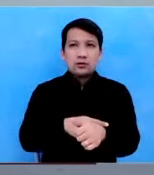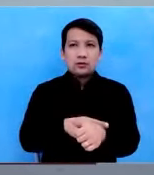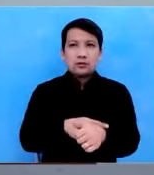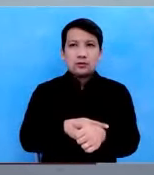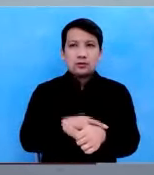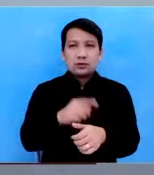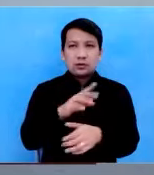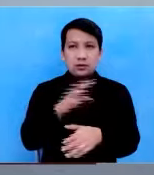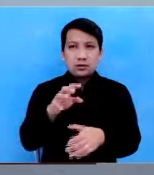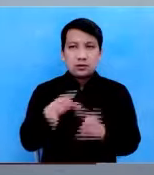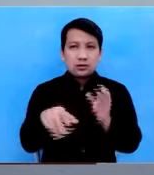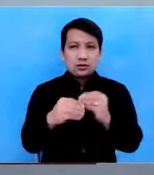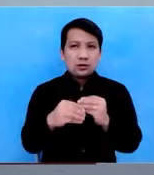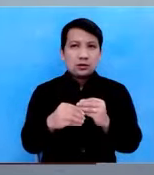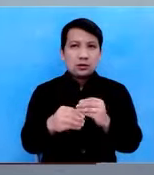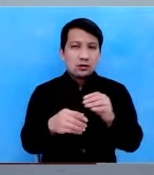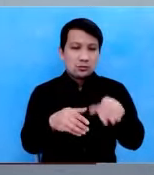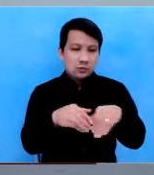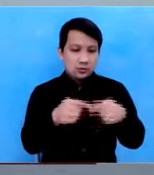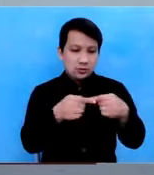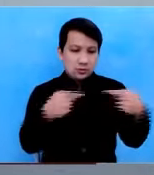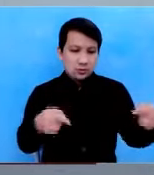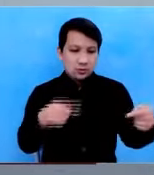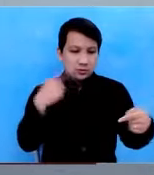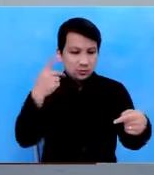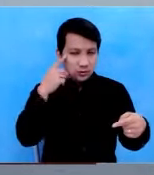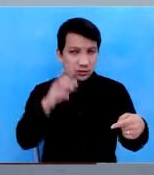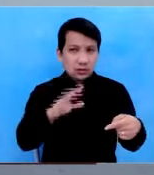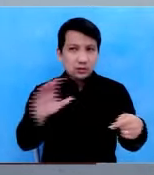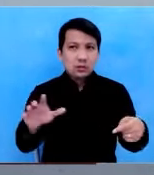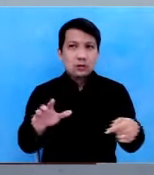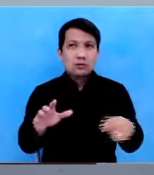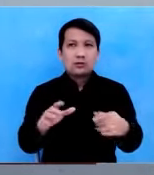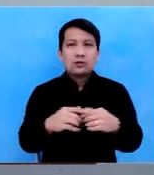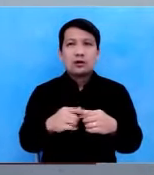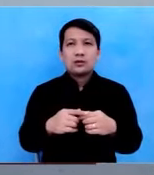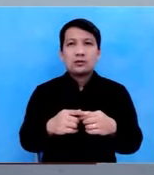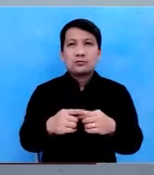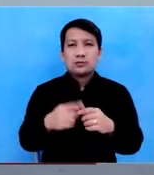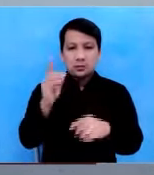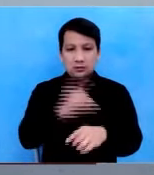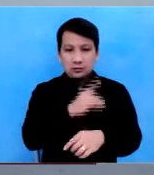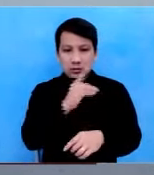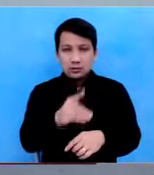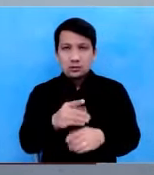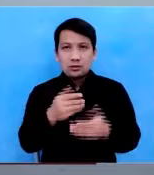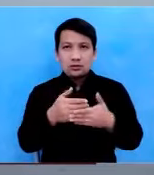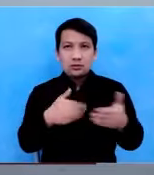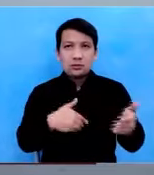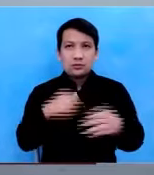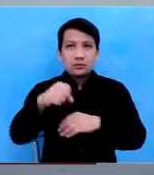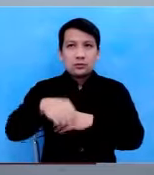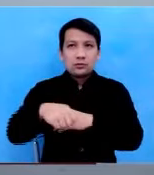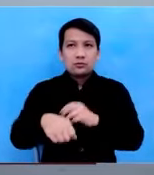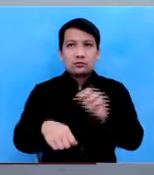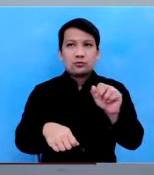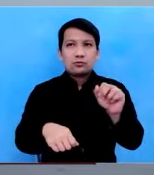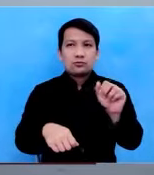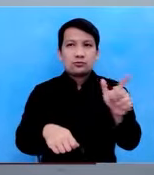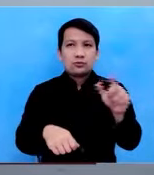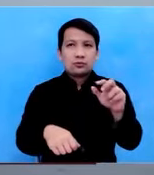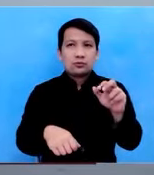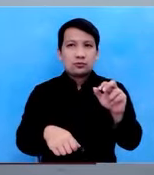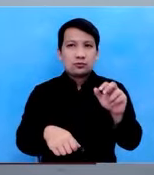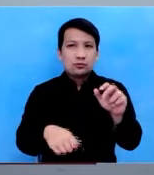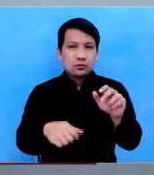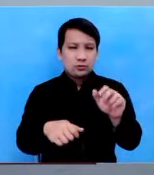Marcos hindi lamang ang kanyang mga kalaban sa politika, kundi pati ang kanyang mga kritiko. Bago maghating gabi ng September 23,